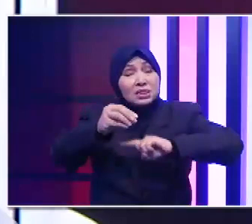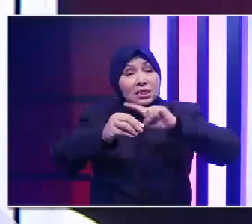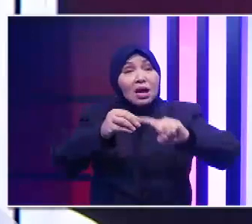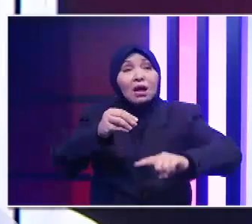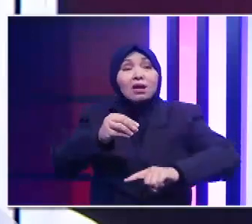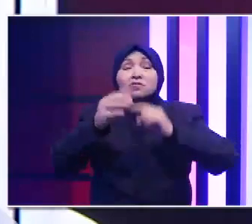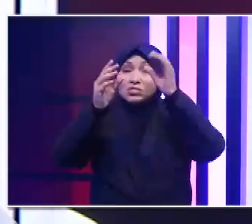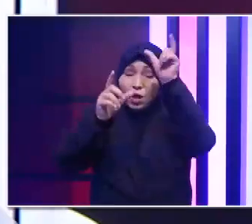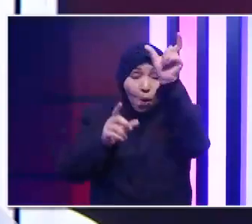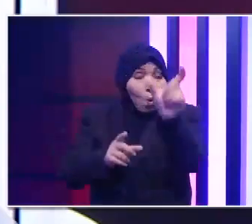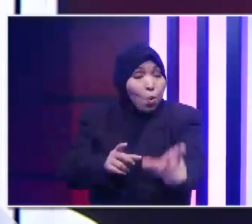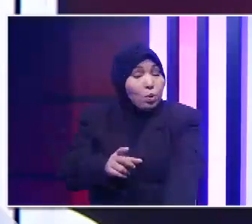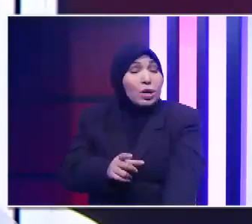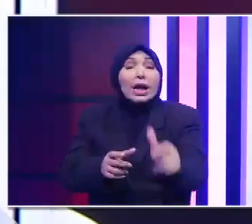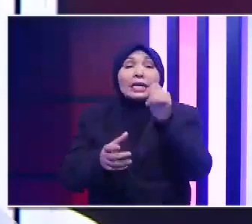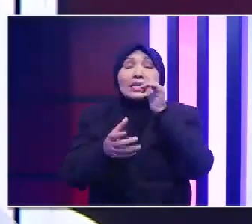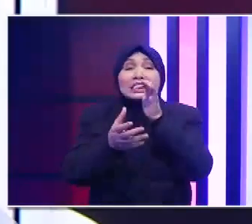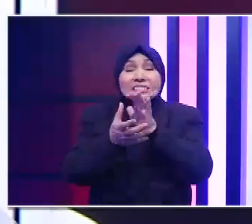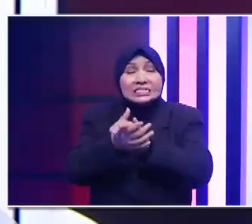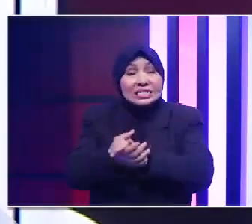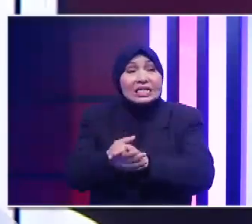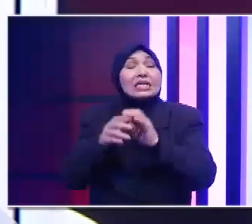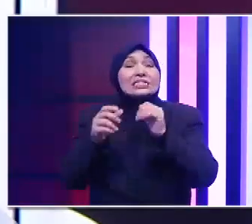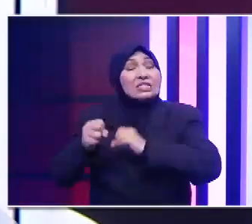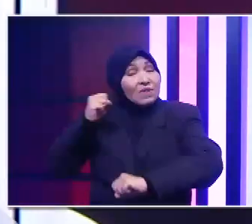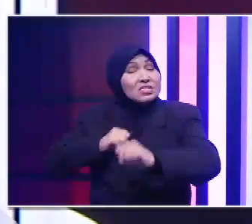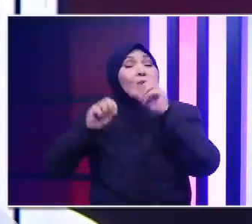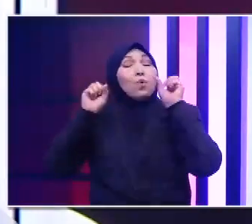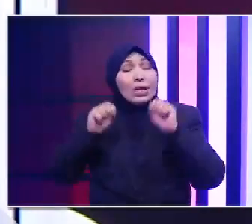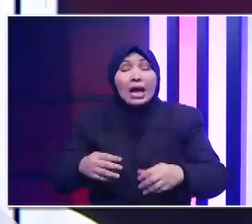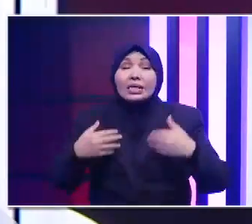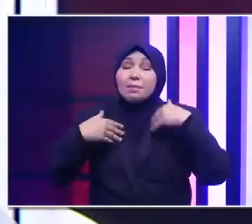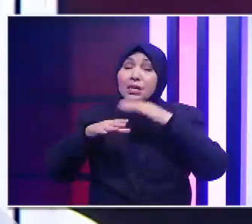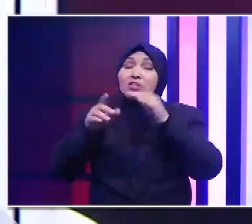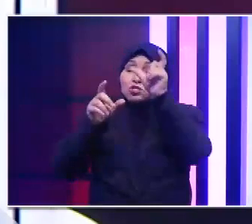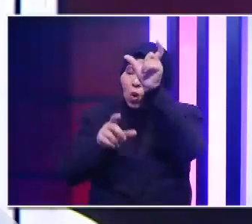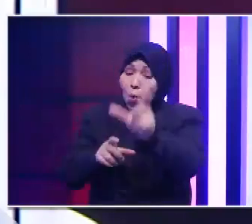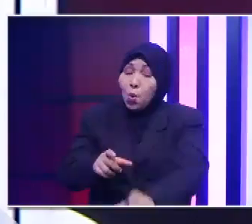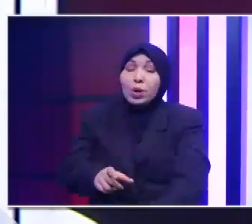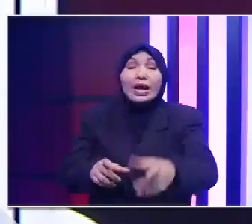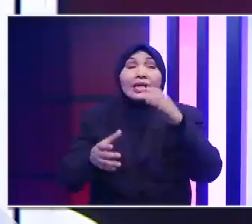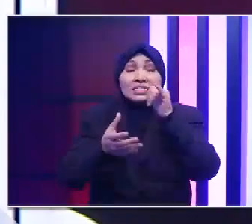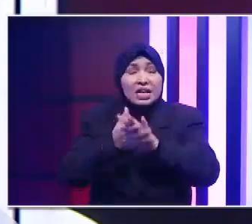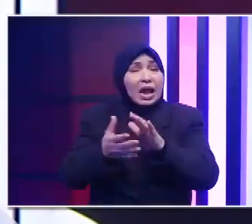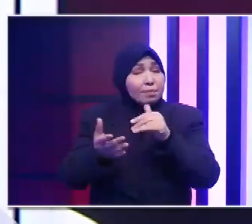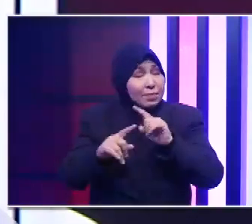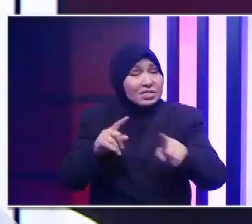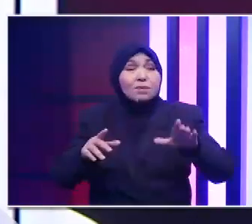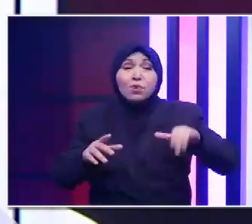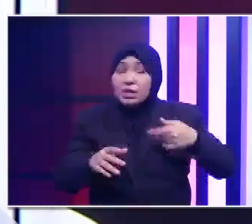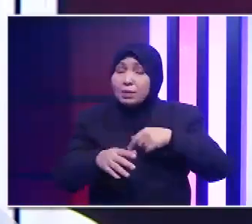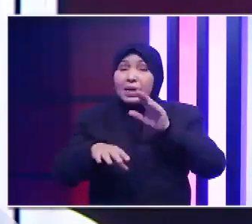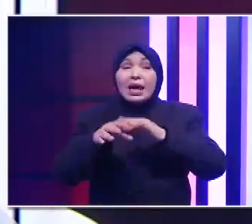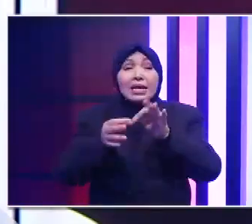seorang istri sifat-sifat yang boleh ad pada seorang istri tetapi sebelum kita pergi dengan lebih mendalam pada